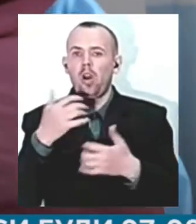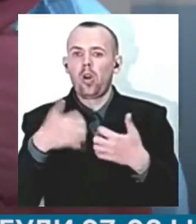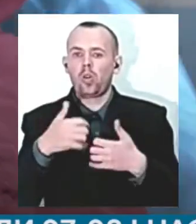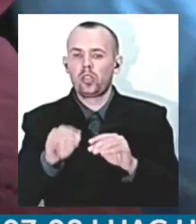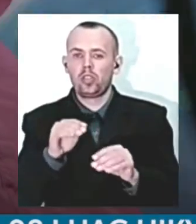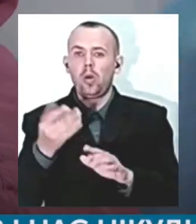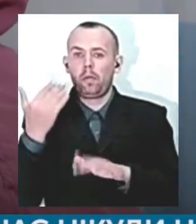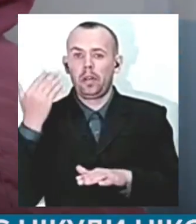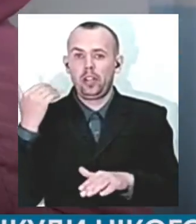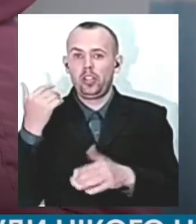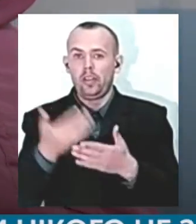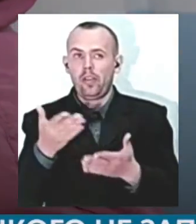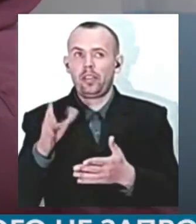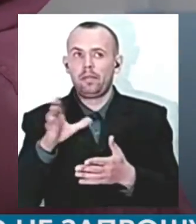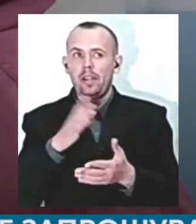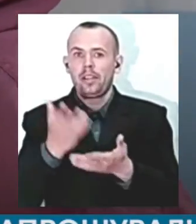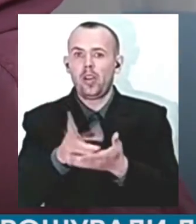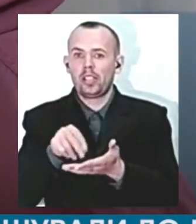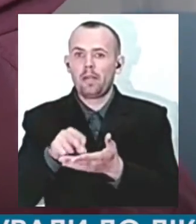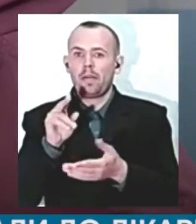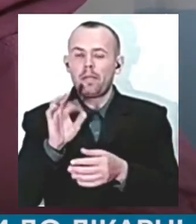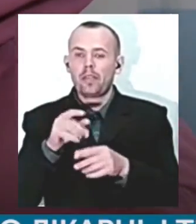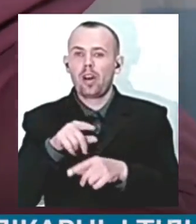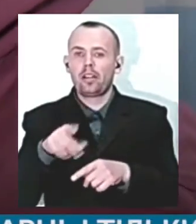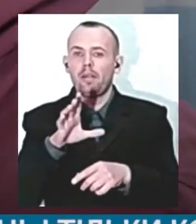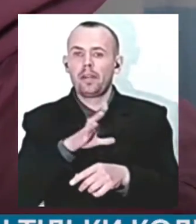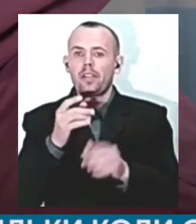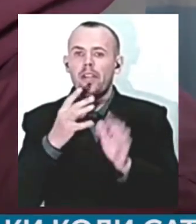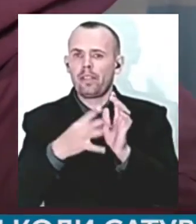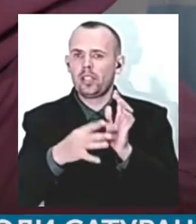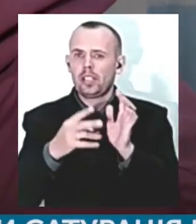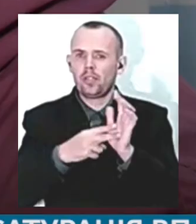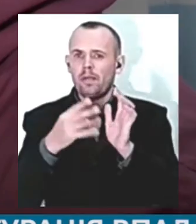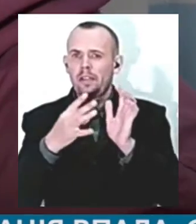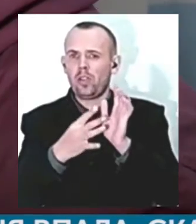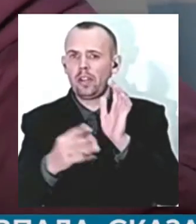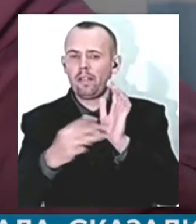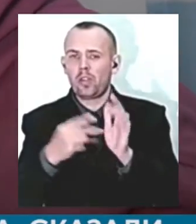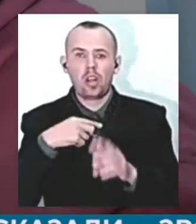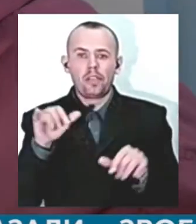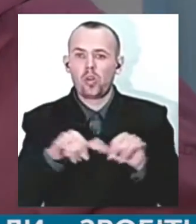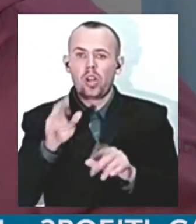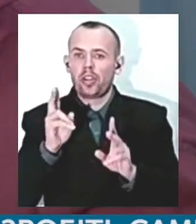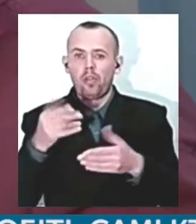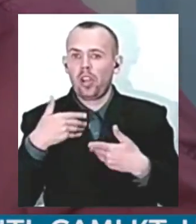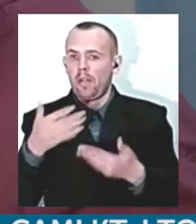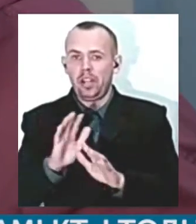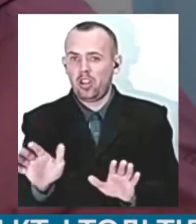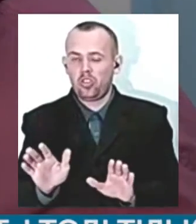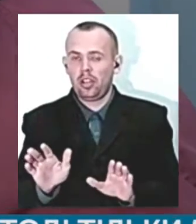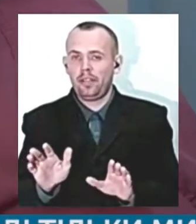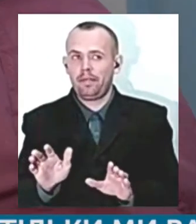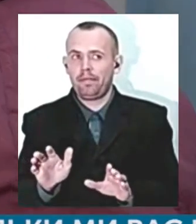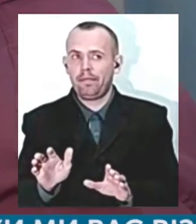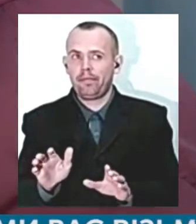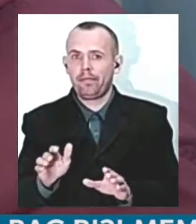є записи по скорой, вона була 97-98, і нам нікого не приглашали в больницу. І